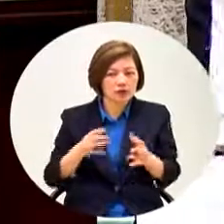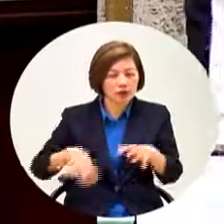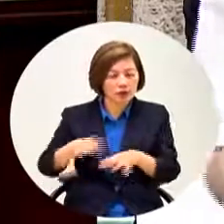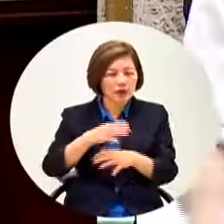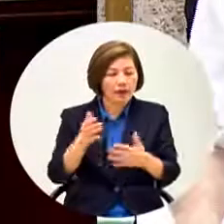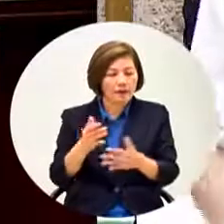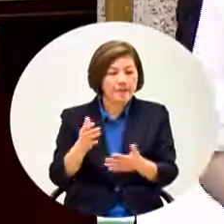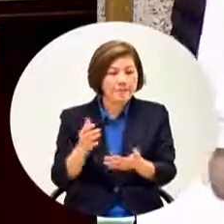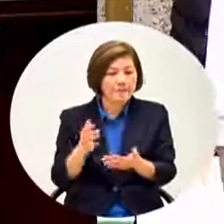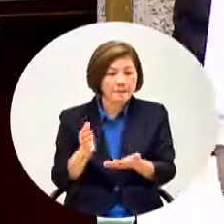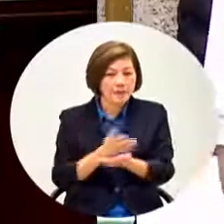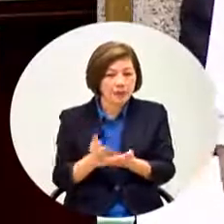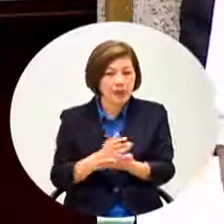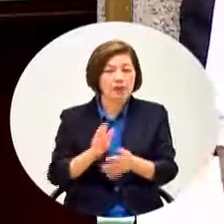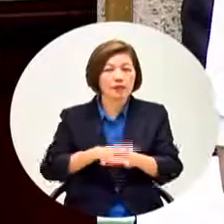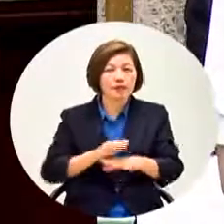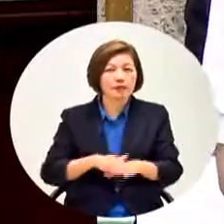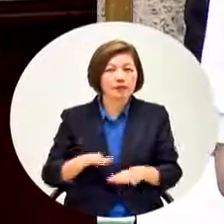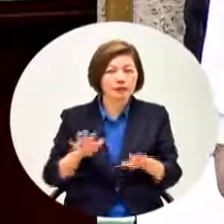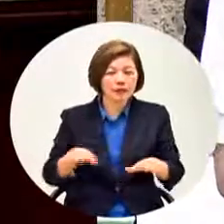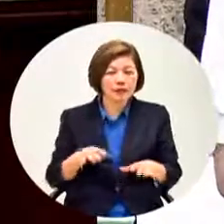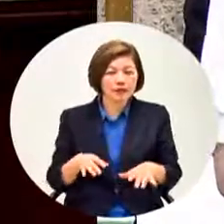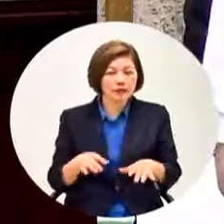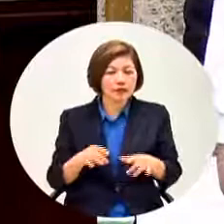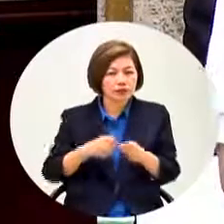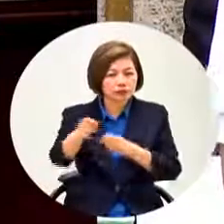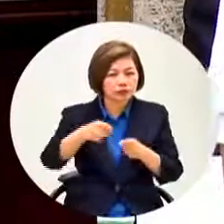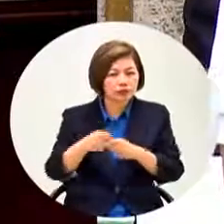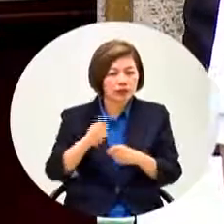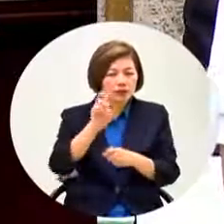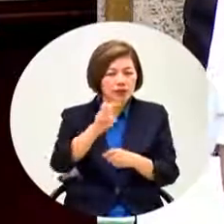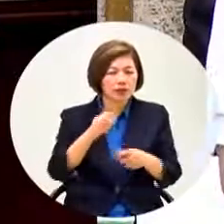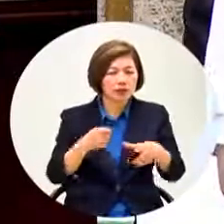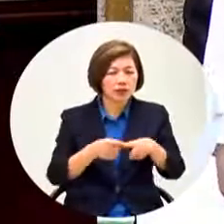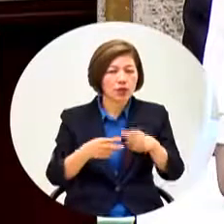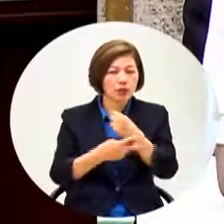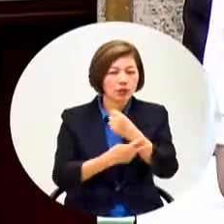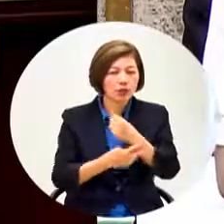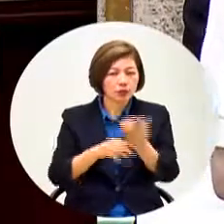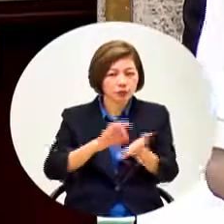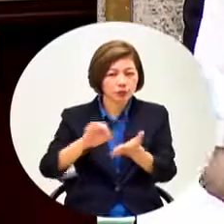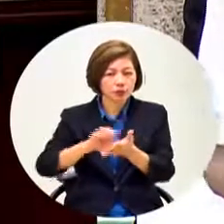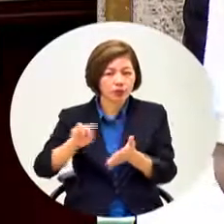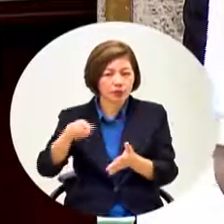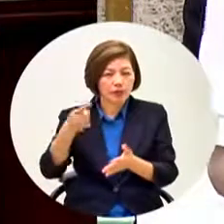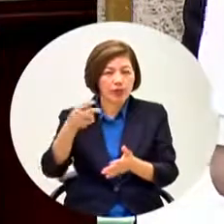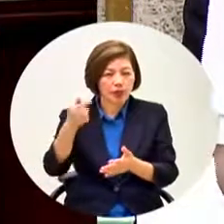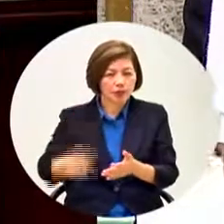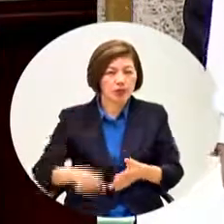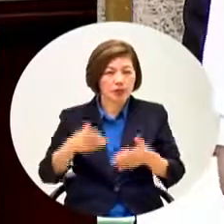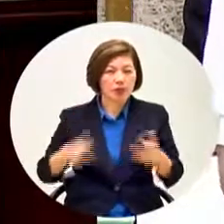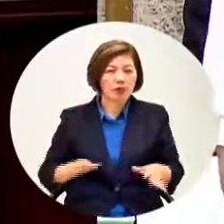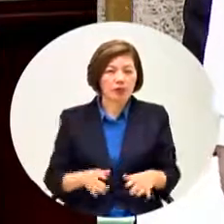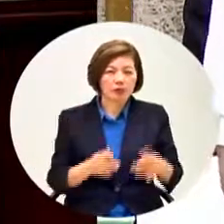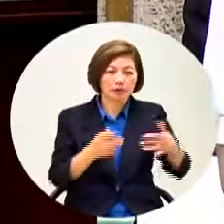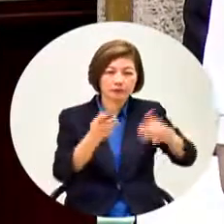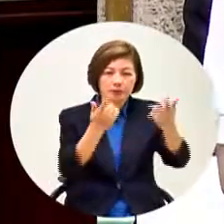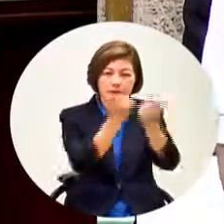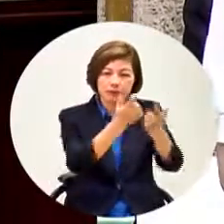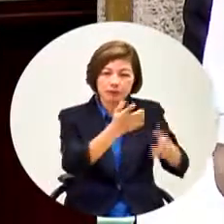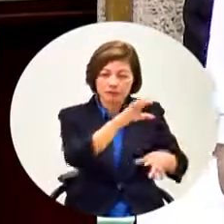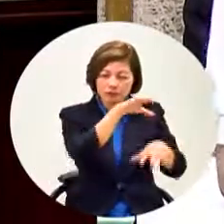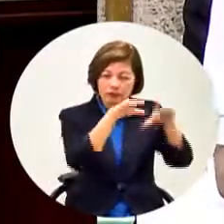那因为它全线大概是20公里，那经费大概要100多亿哈，那所以我们是希望说北段部分，因为配合侨科